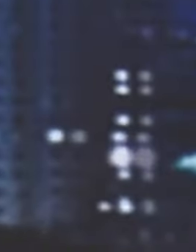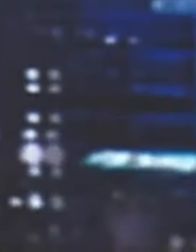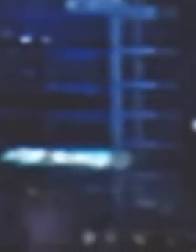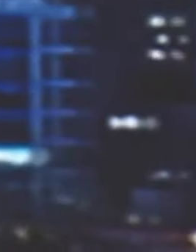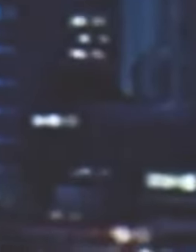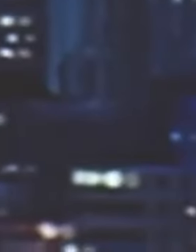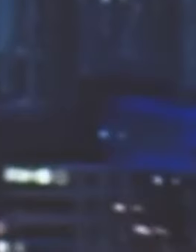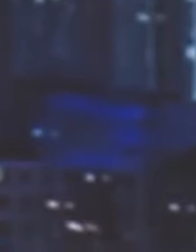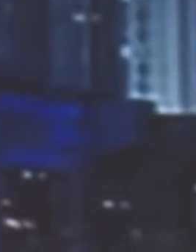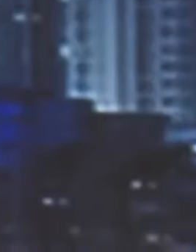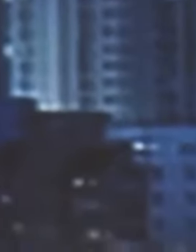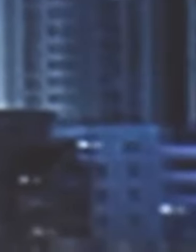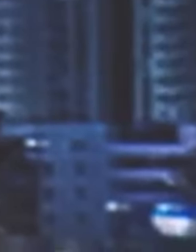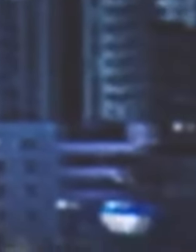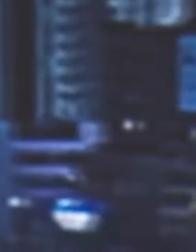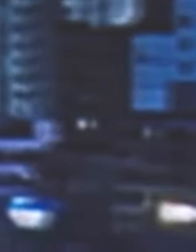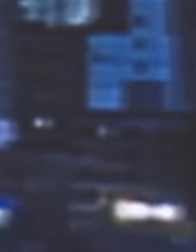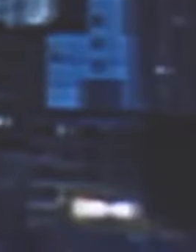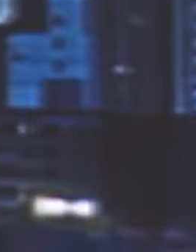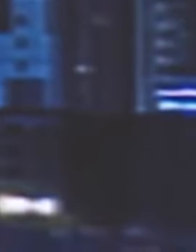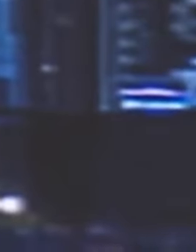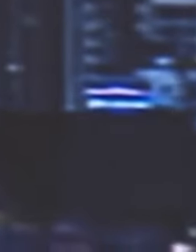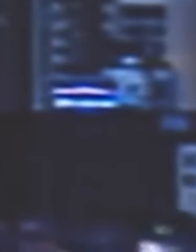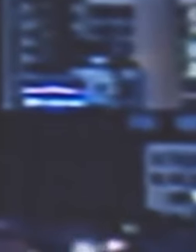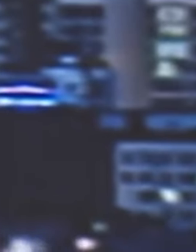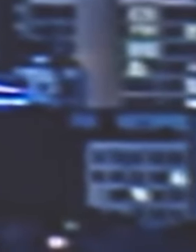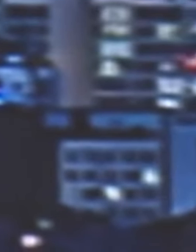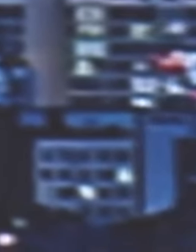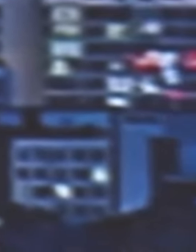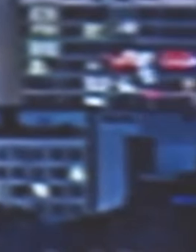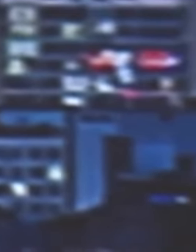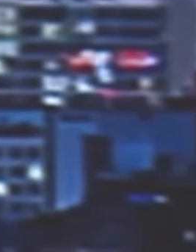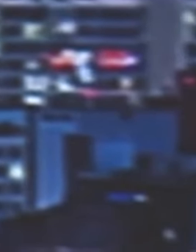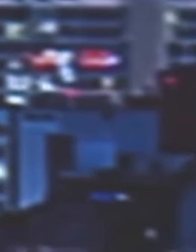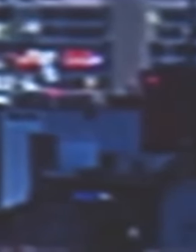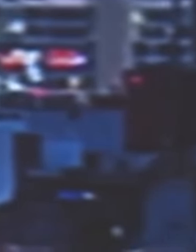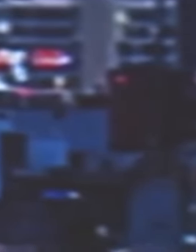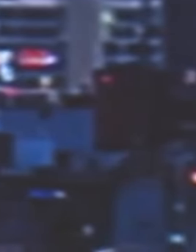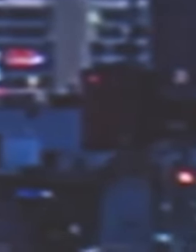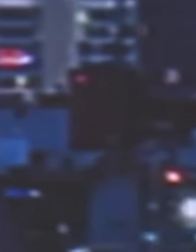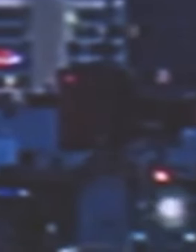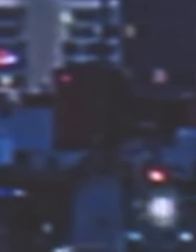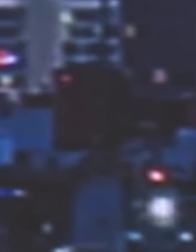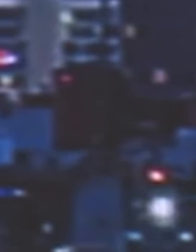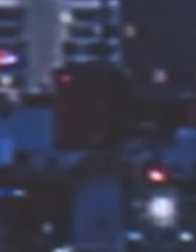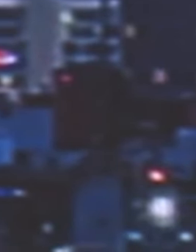시청해주셔서 고맙습니다. 저희는 저녁 6시 50분 뉴스룸에서 뵙겠습니다.